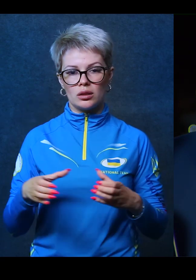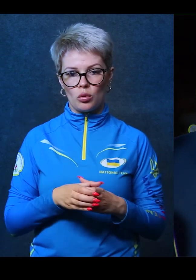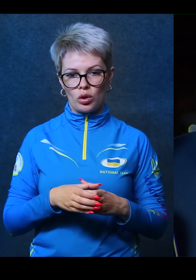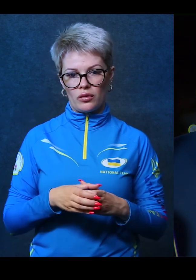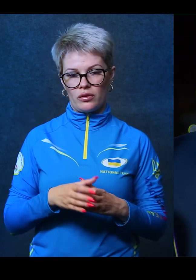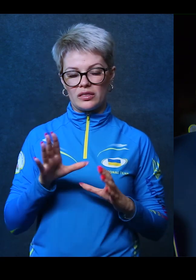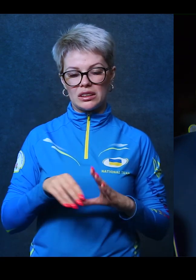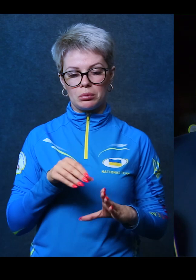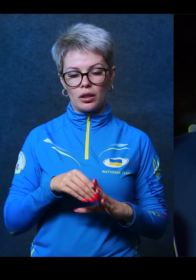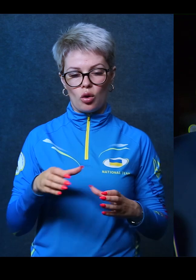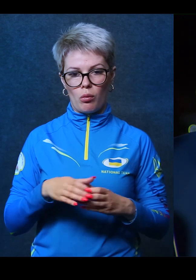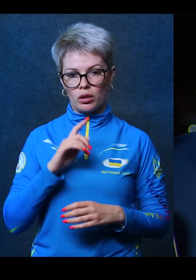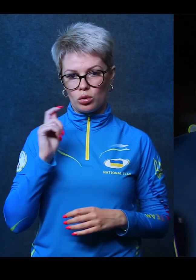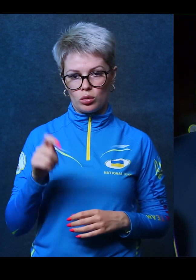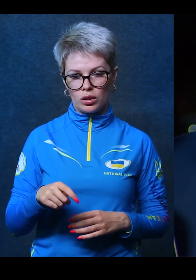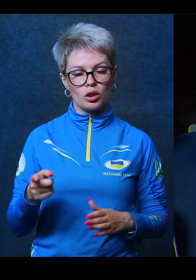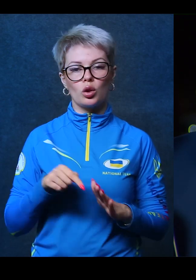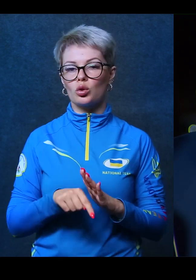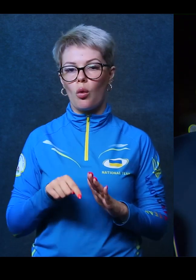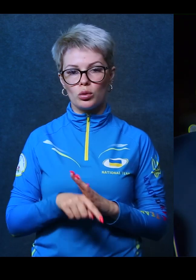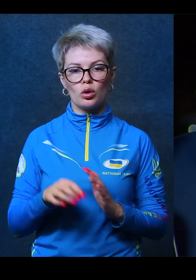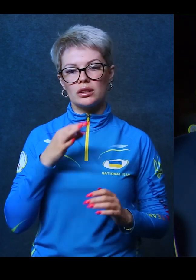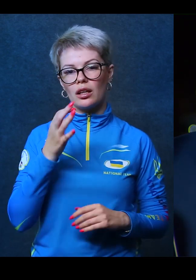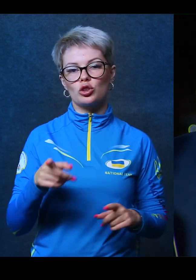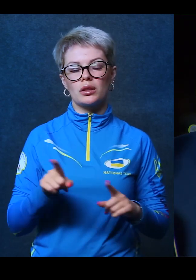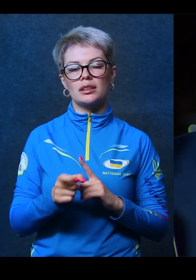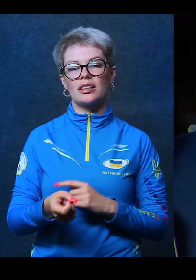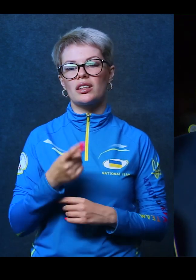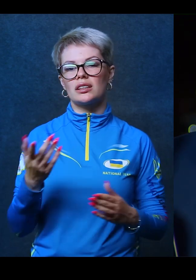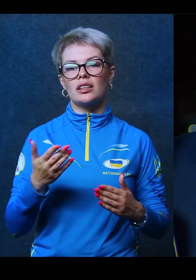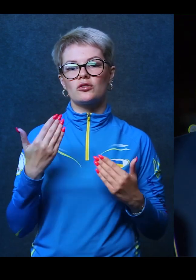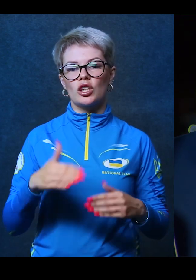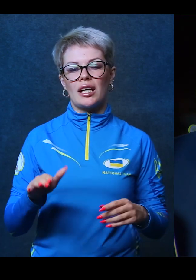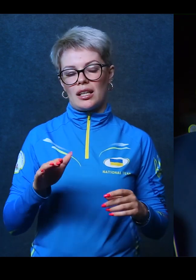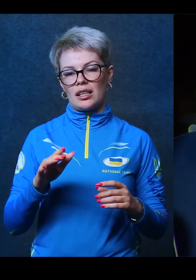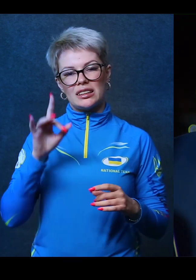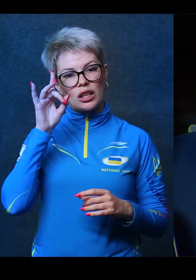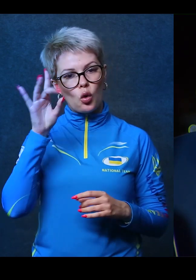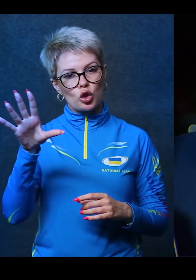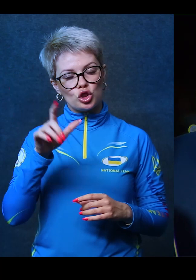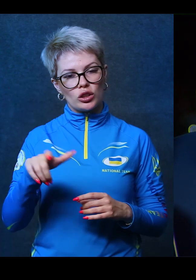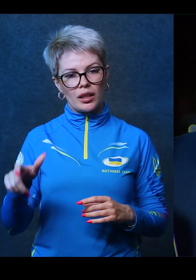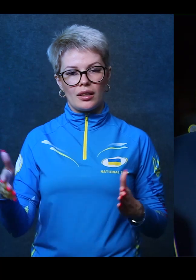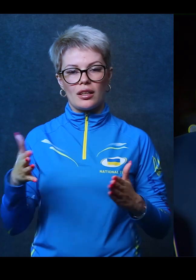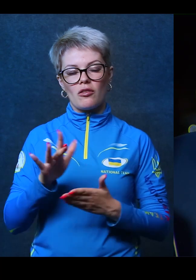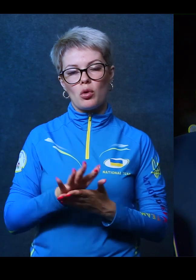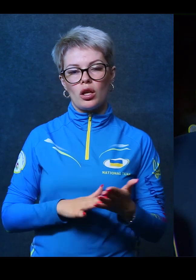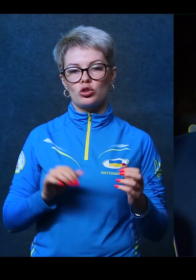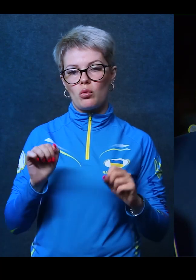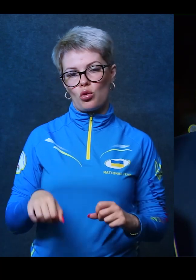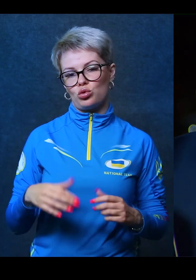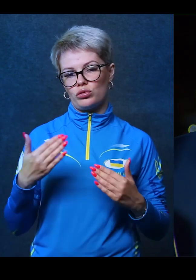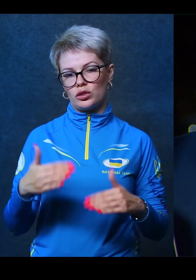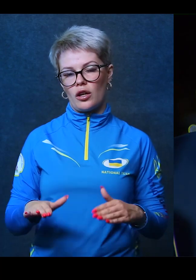збірної команди України. Тобто, скажімо так, з'явилися якісь вже зірочки, які в подальшому можуть